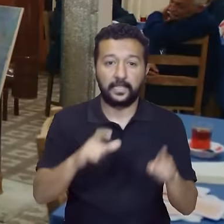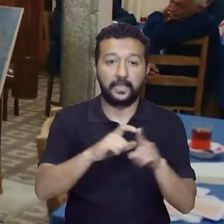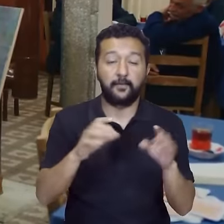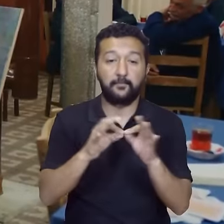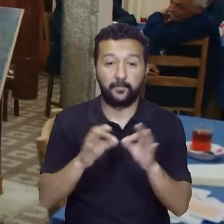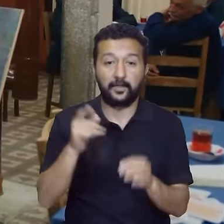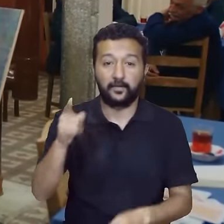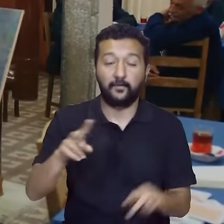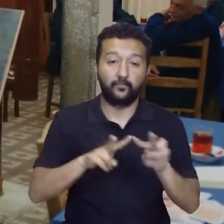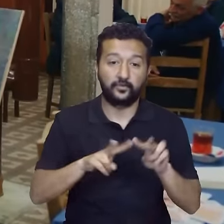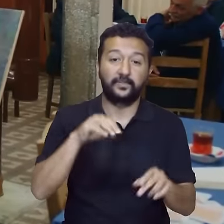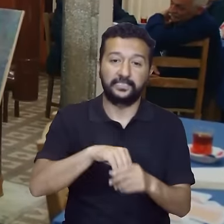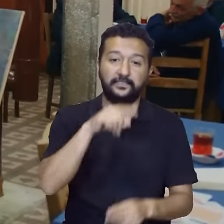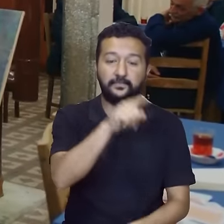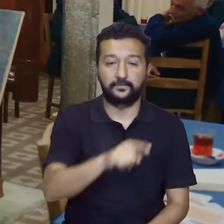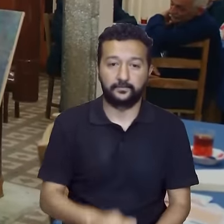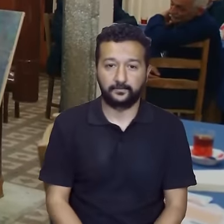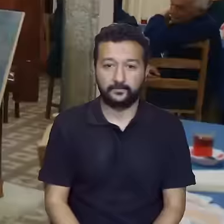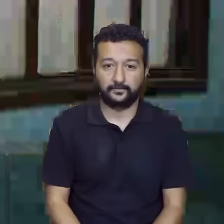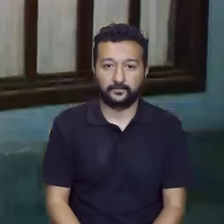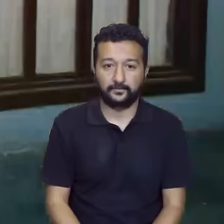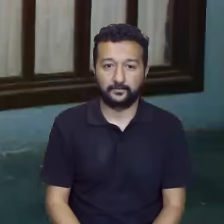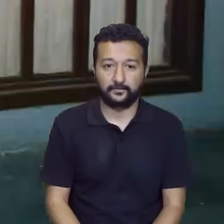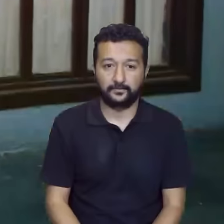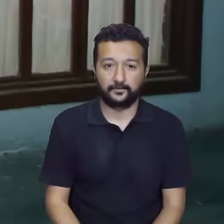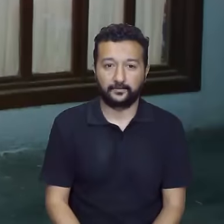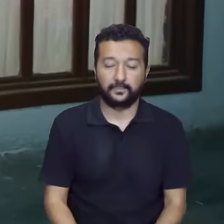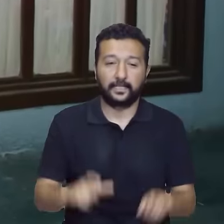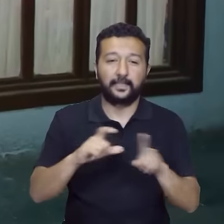Dembaba Mustafa için.